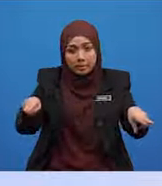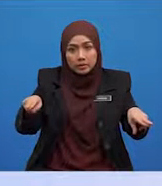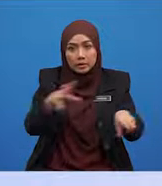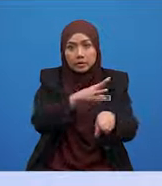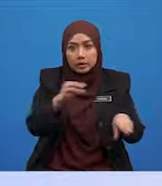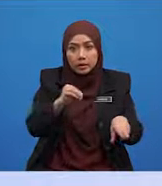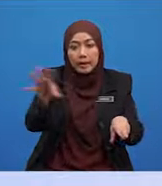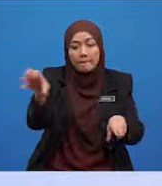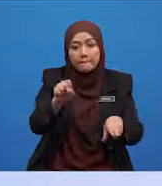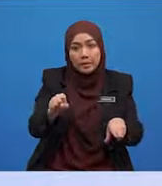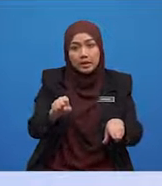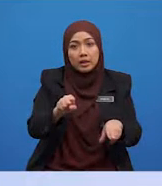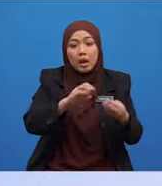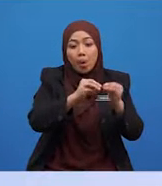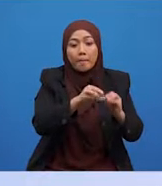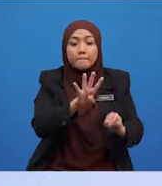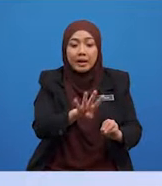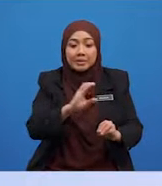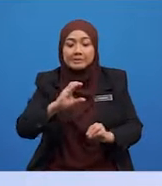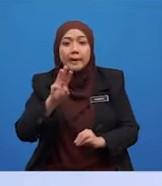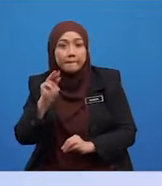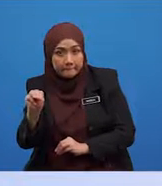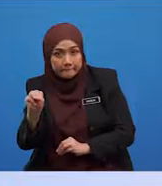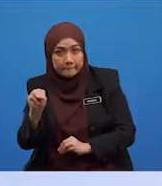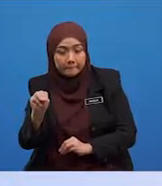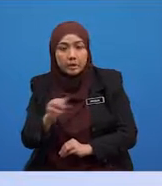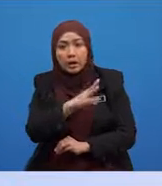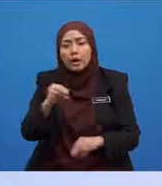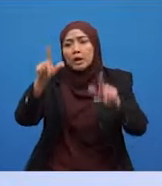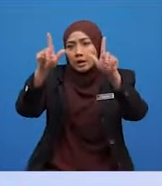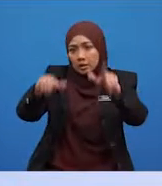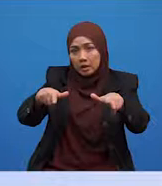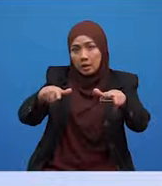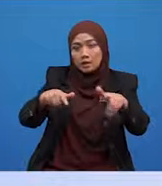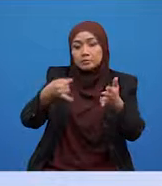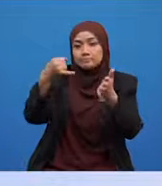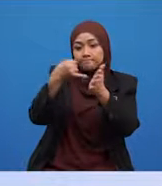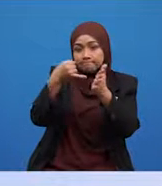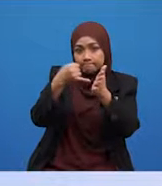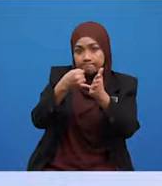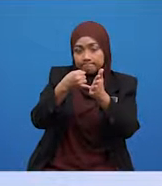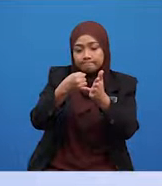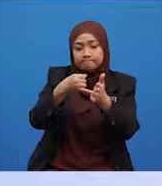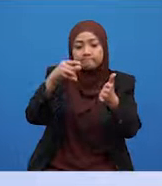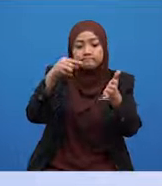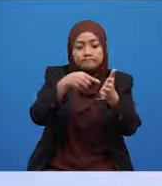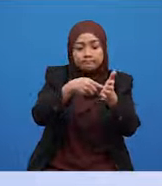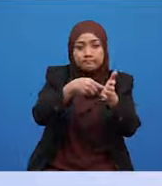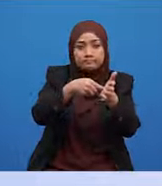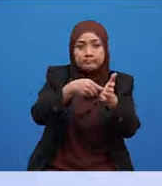4 cm. Langkah kedua, letakkan hujung tajam jangka lukis pada titik P.